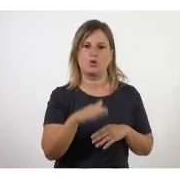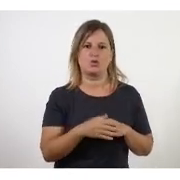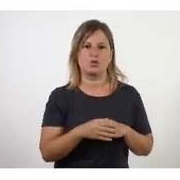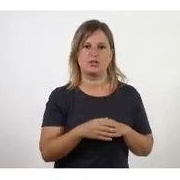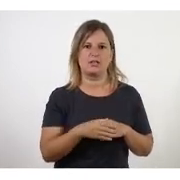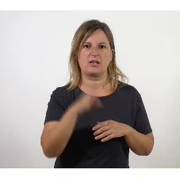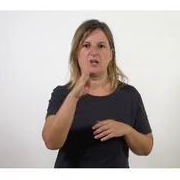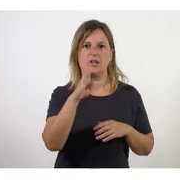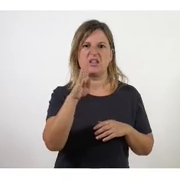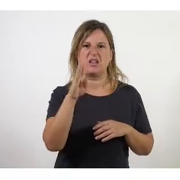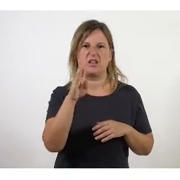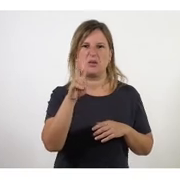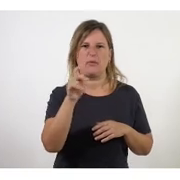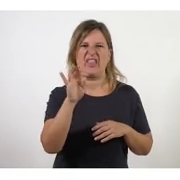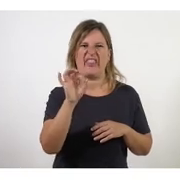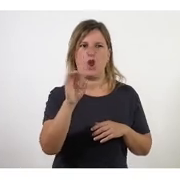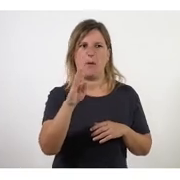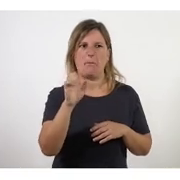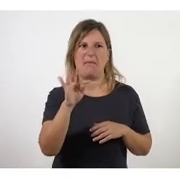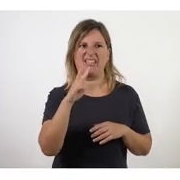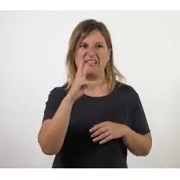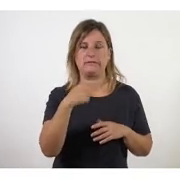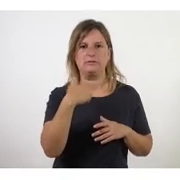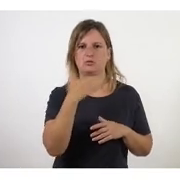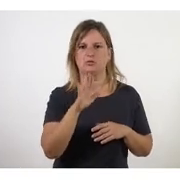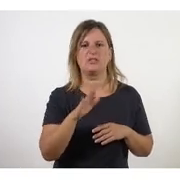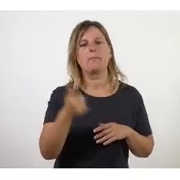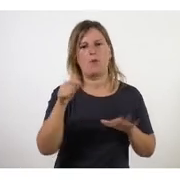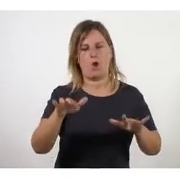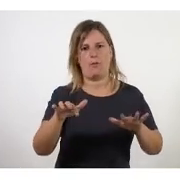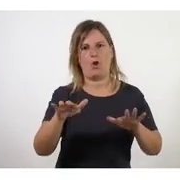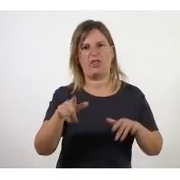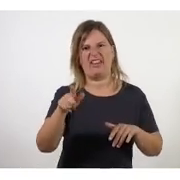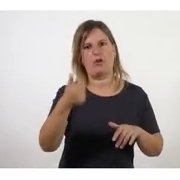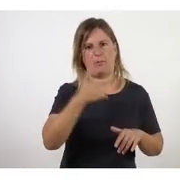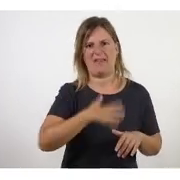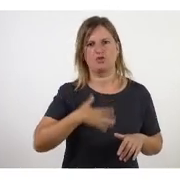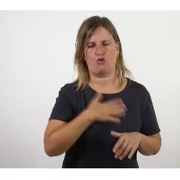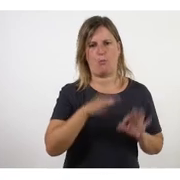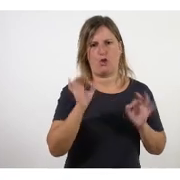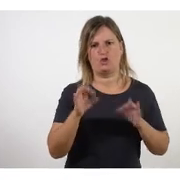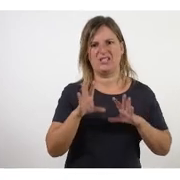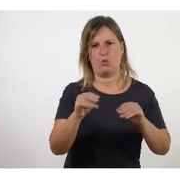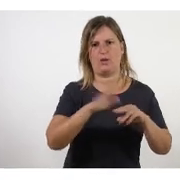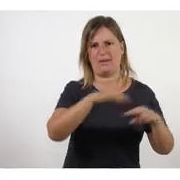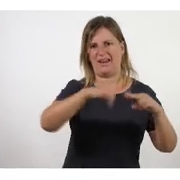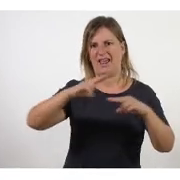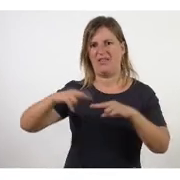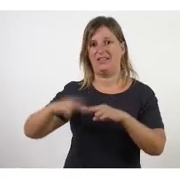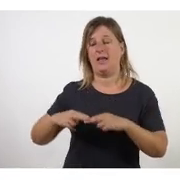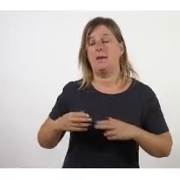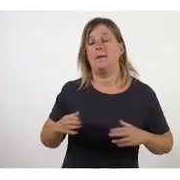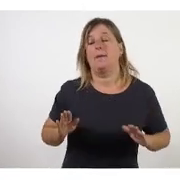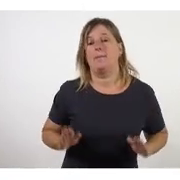comentat. Òbviament, l'edició de vídeo amb un ordinador és molt més còmoda, que us he de dir. Val? Però